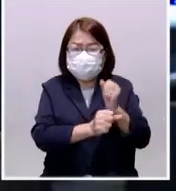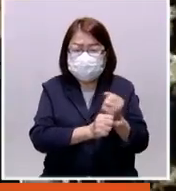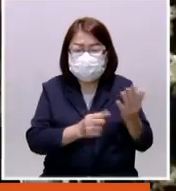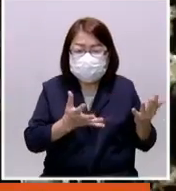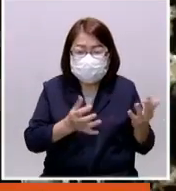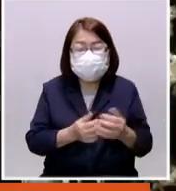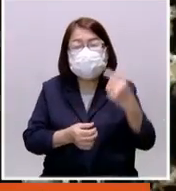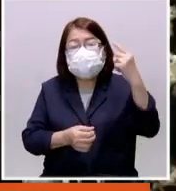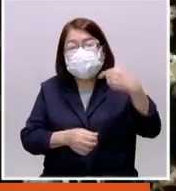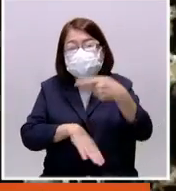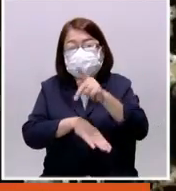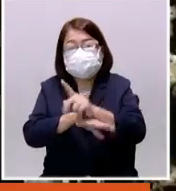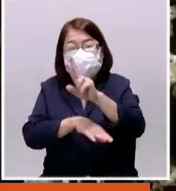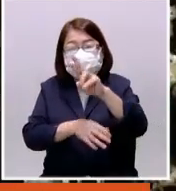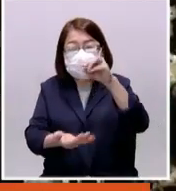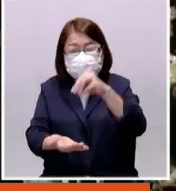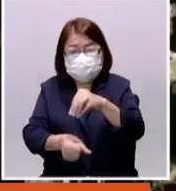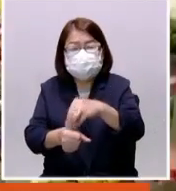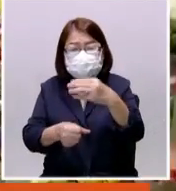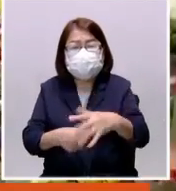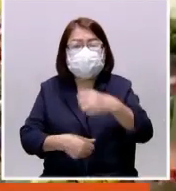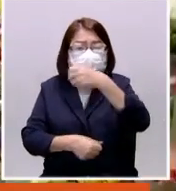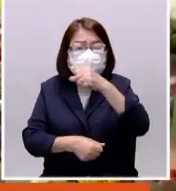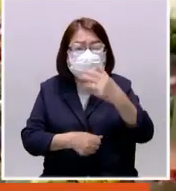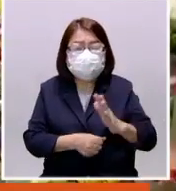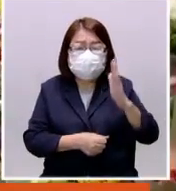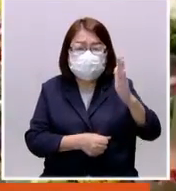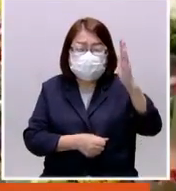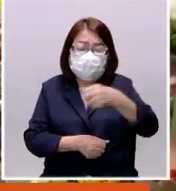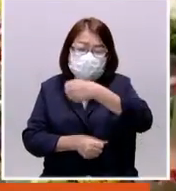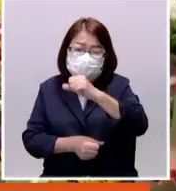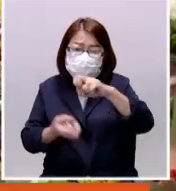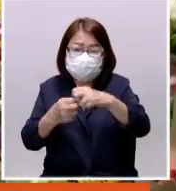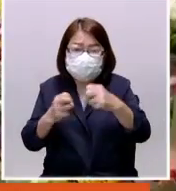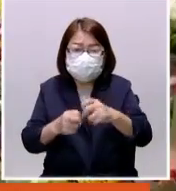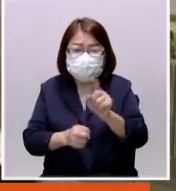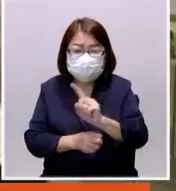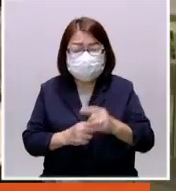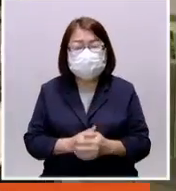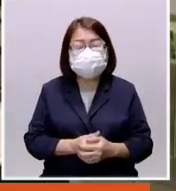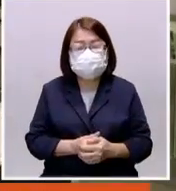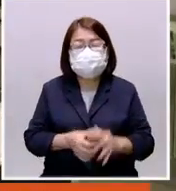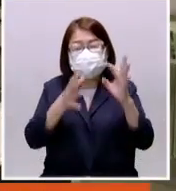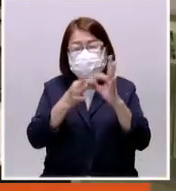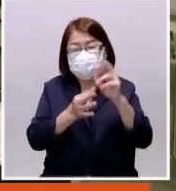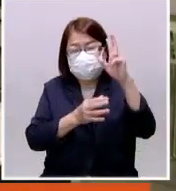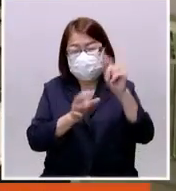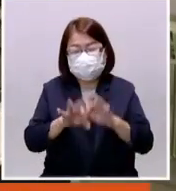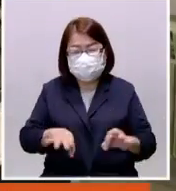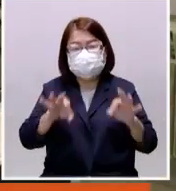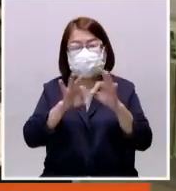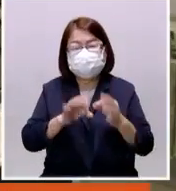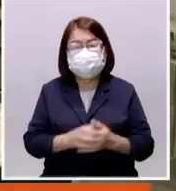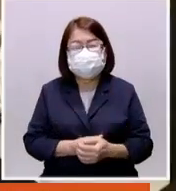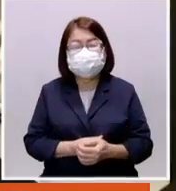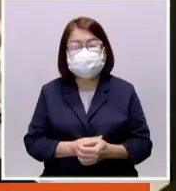ากที่นางเพโลซี่อยู่ในไต้หวันแล้วนะคะแล้วจะเกิดอะไรขึ้นกับไต้หวันเรื่องนี้ก็ถือว่าเป็นประเด็นปัญหาอย่างแท้จริงไป